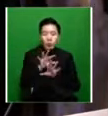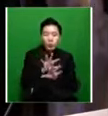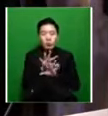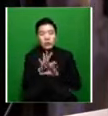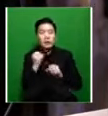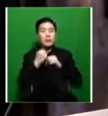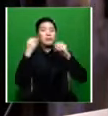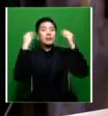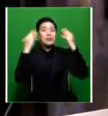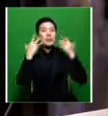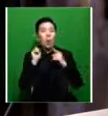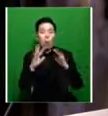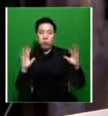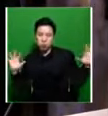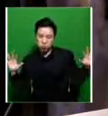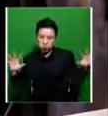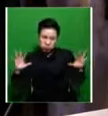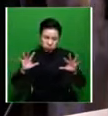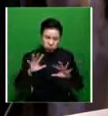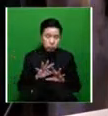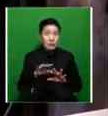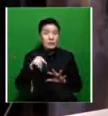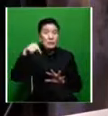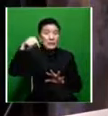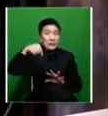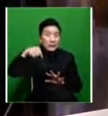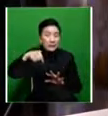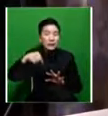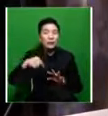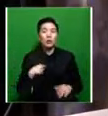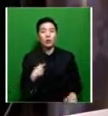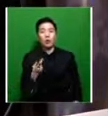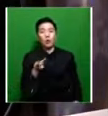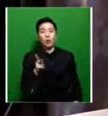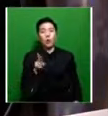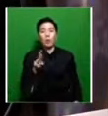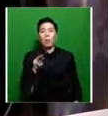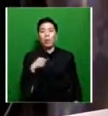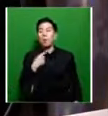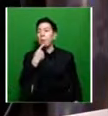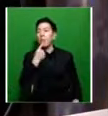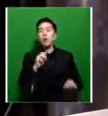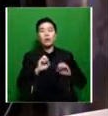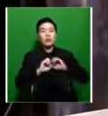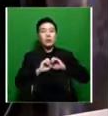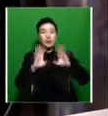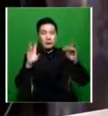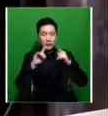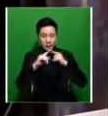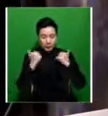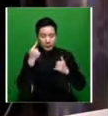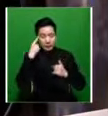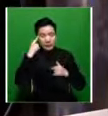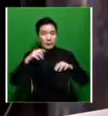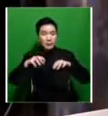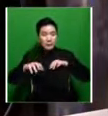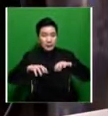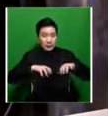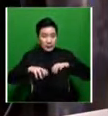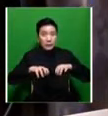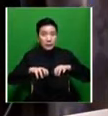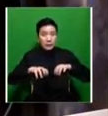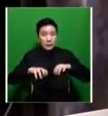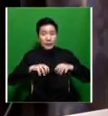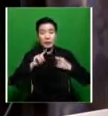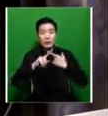การจัดกิจกรรมใดๆที่มีผู้คนมารวมกันมากๆแบบนี้เนี่ยมติครม.ค่อนข้างจะชัดเจนนะครับก็คือว่าหากจะจัดนะครับต้องผ่าน